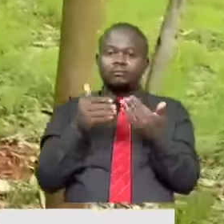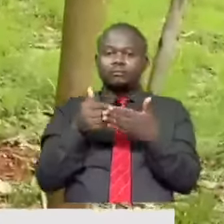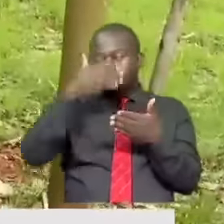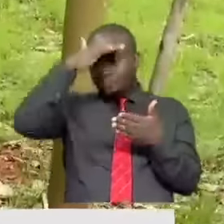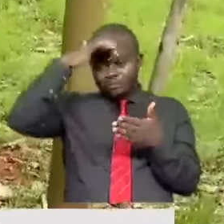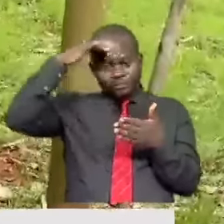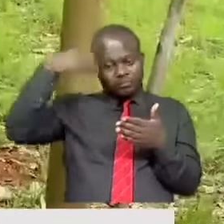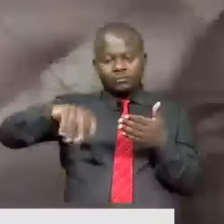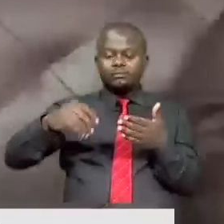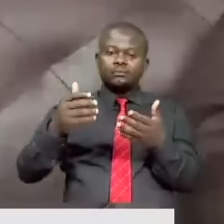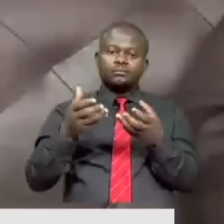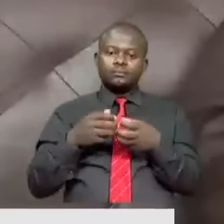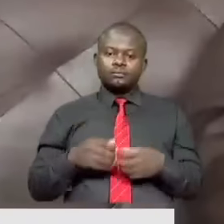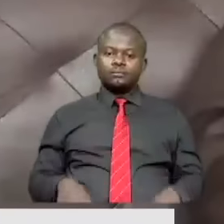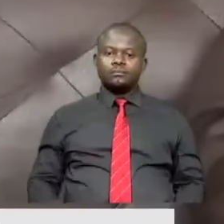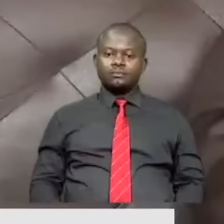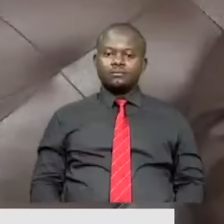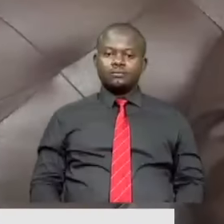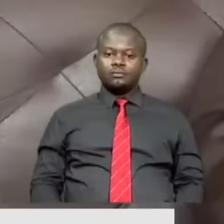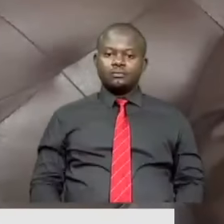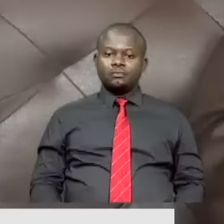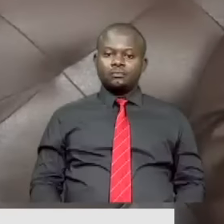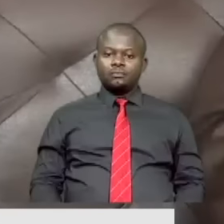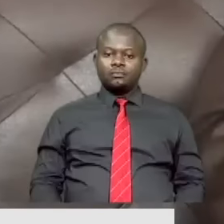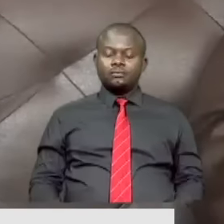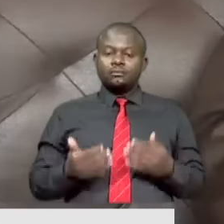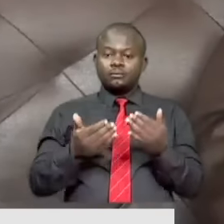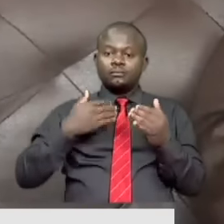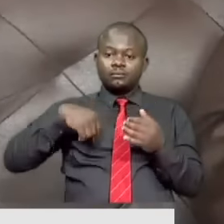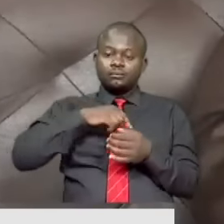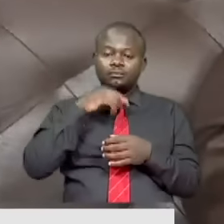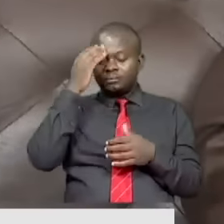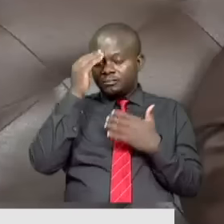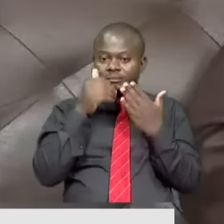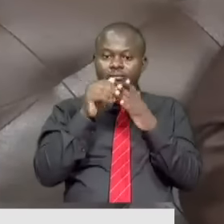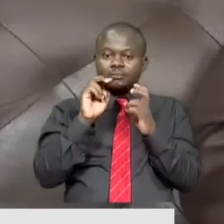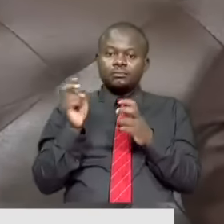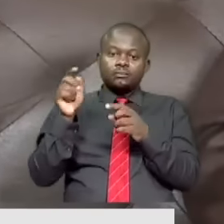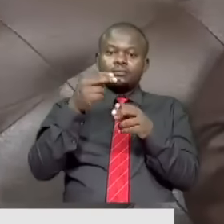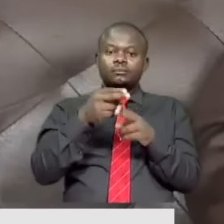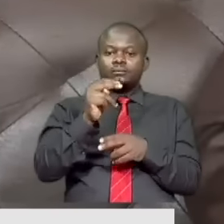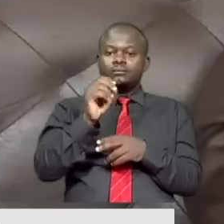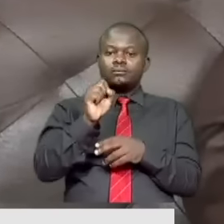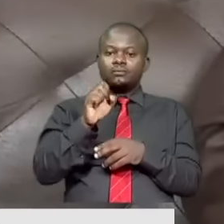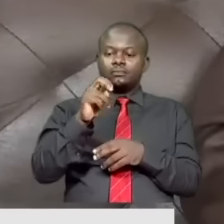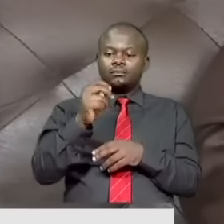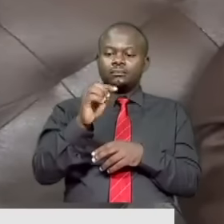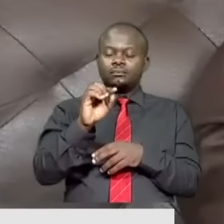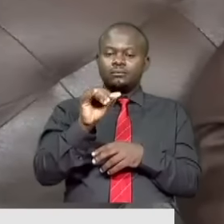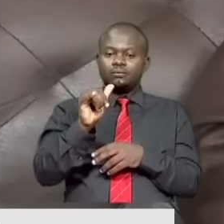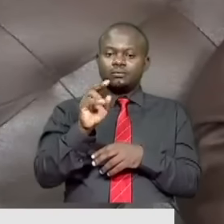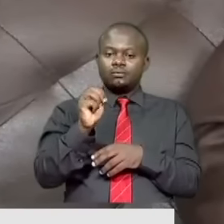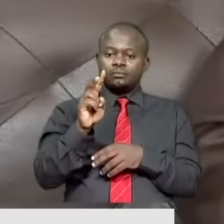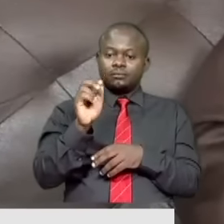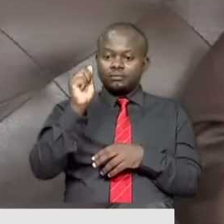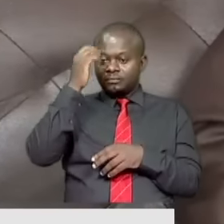byaragoranye ko bakurwamo. Wanjye ni umwe kuko ngo niho bamujyanye agasenga yumva bari we, kubera rero